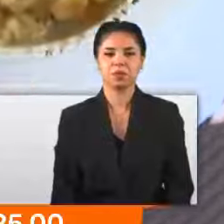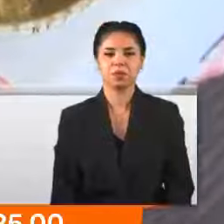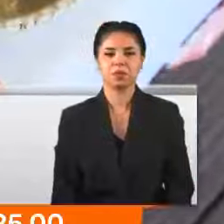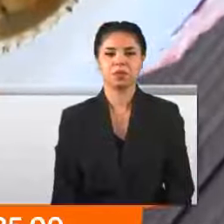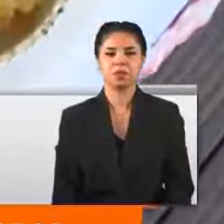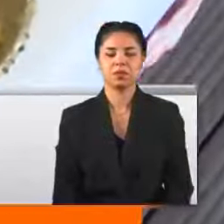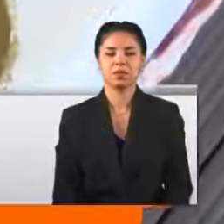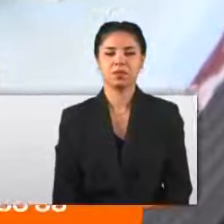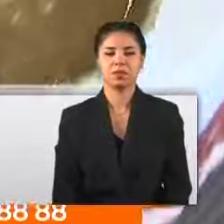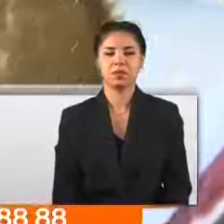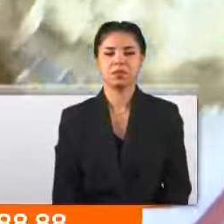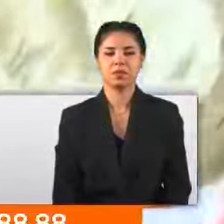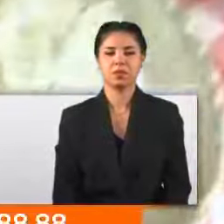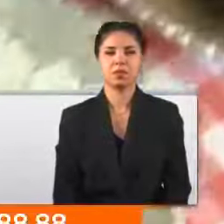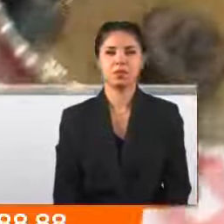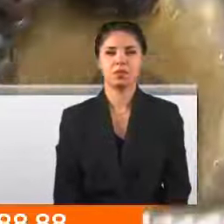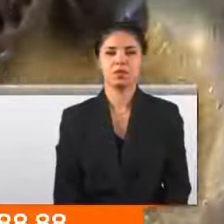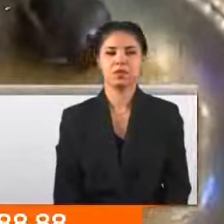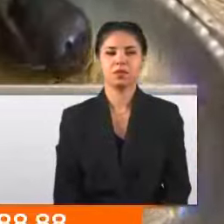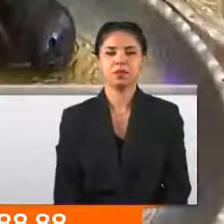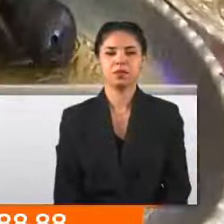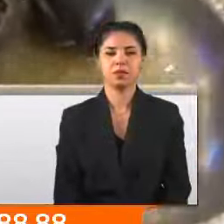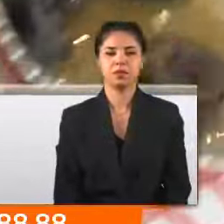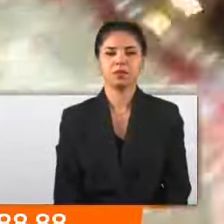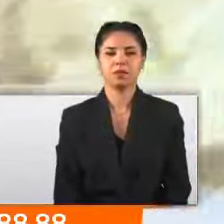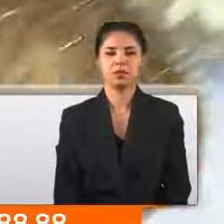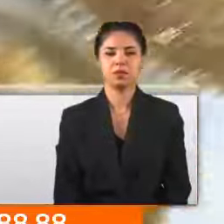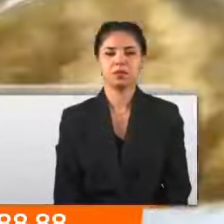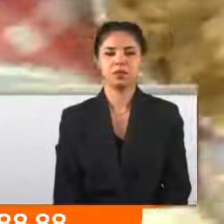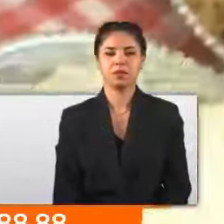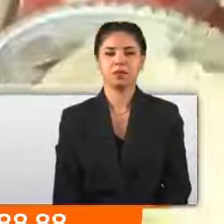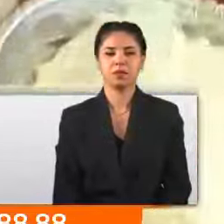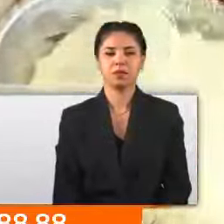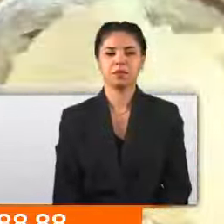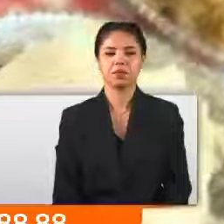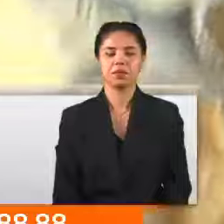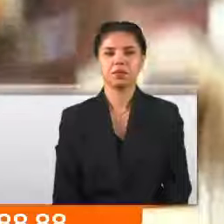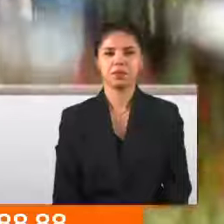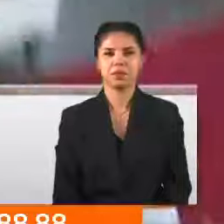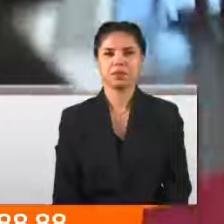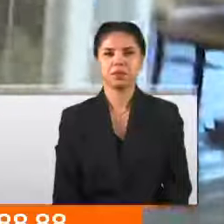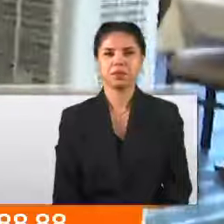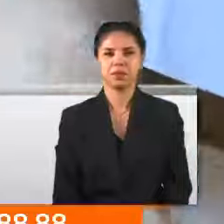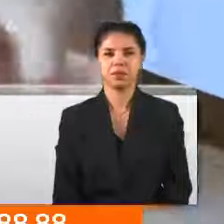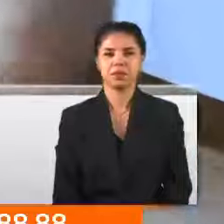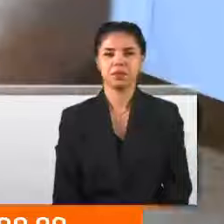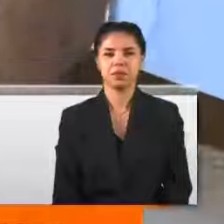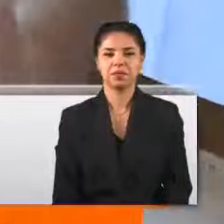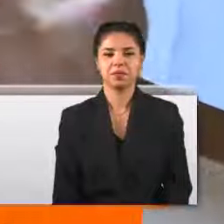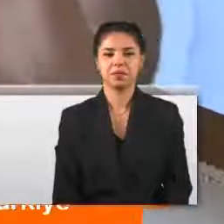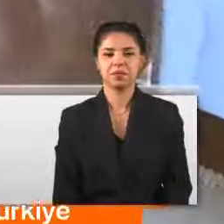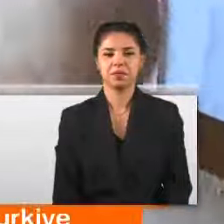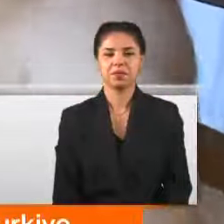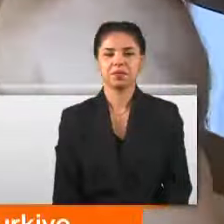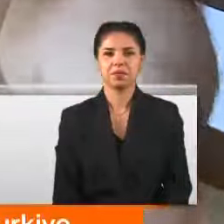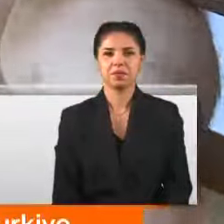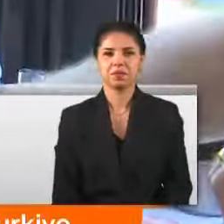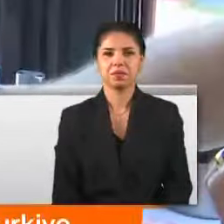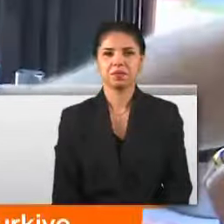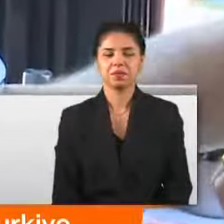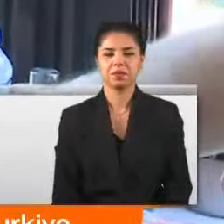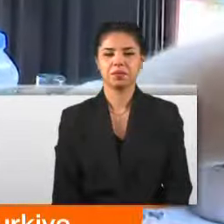van çöreğini birleştirdiklerinde, çayı yudumladıklarında, melemene bir kaşık aldıklarında insan o kadar mutlu oluyor ki. Kahvaltı bence olmazsa